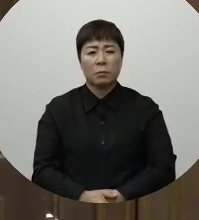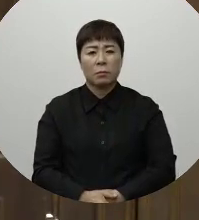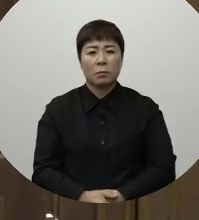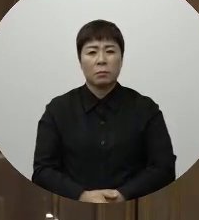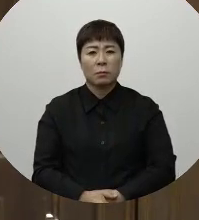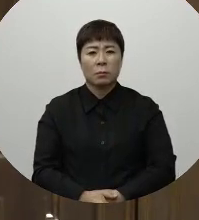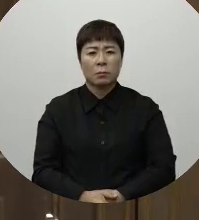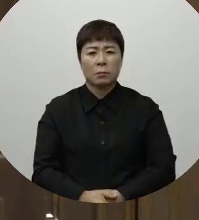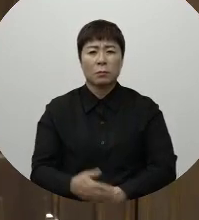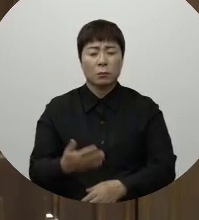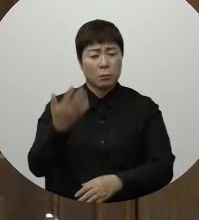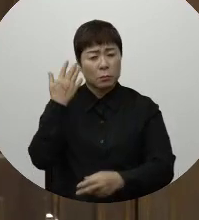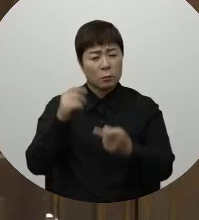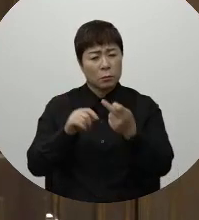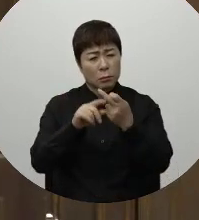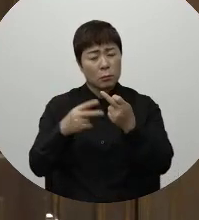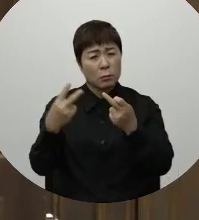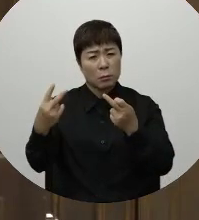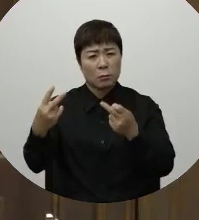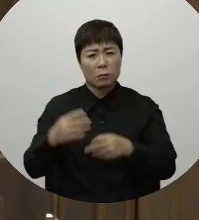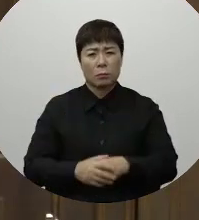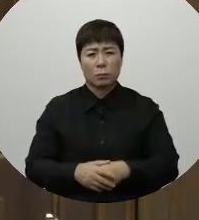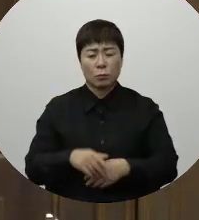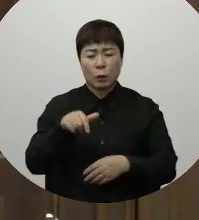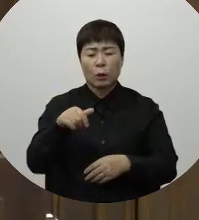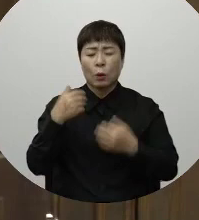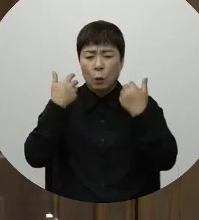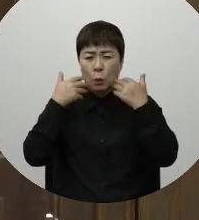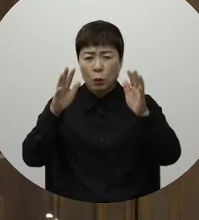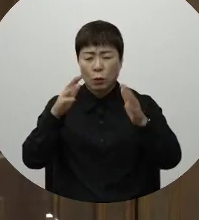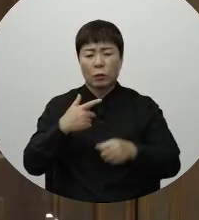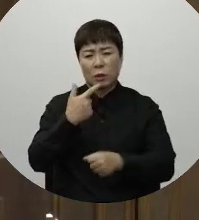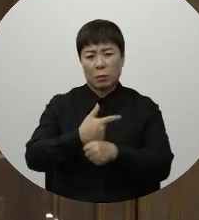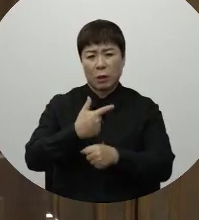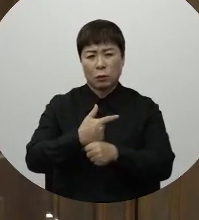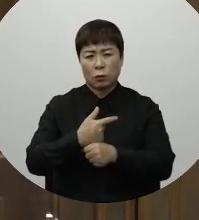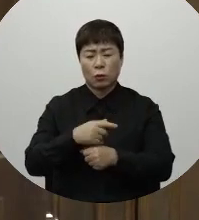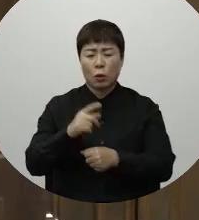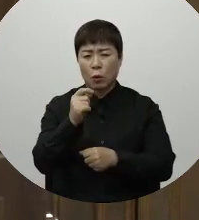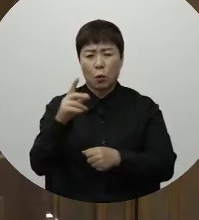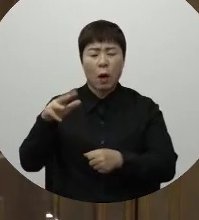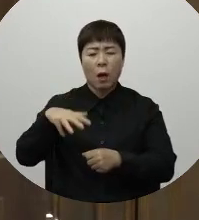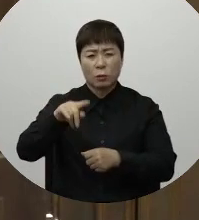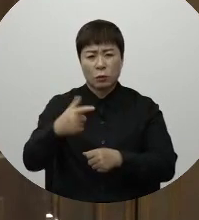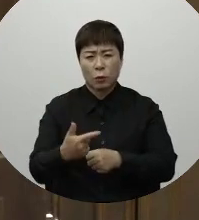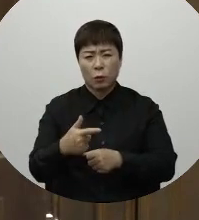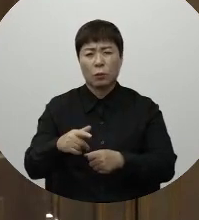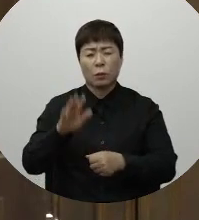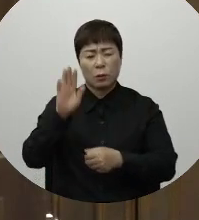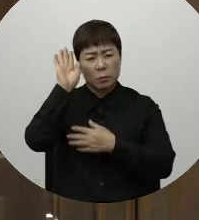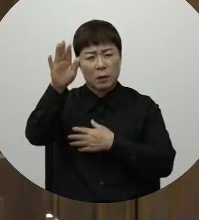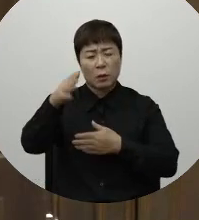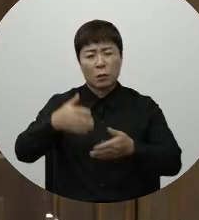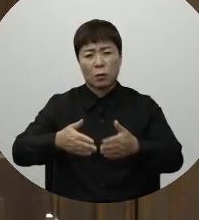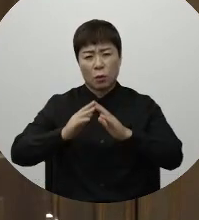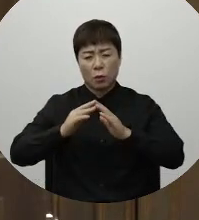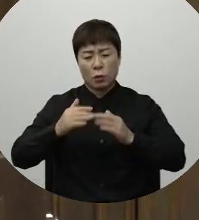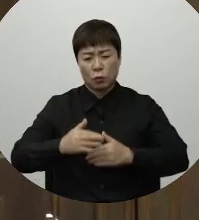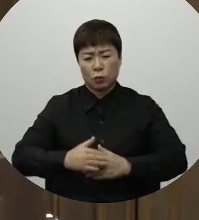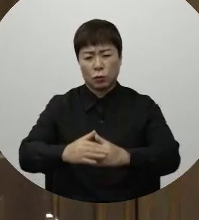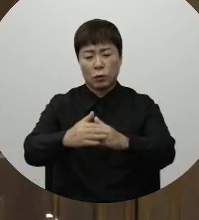그리고 작년 11월 2일에는 고대의료원, 남양주, 과천 두 곳 모두 미래병원 건립 추진이라는